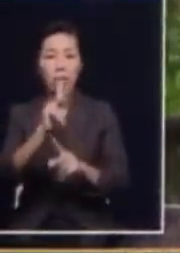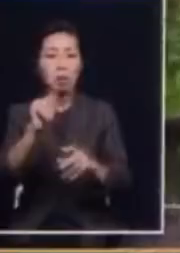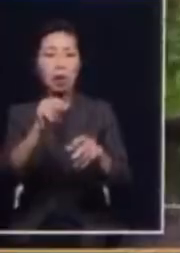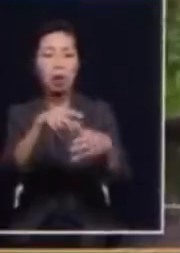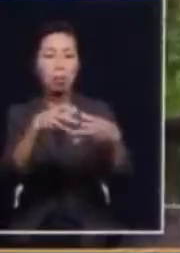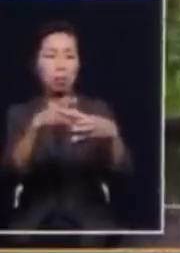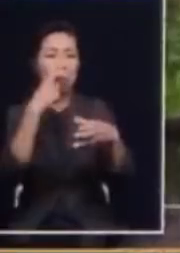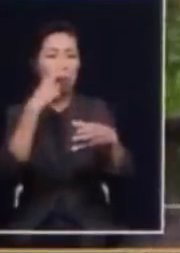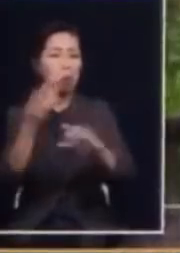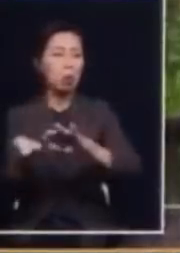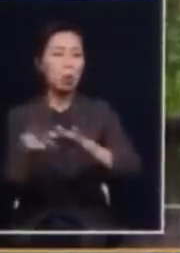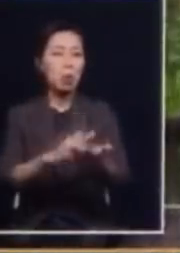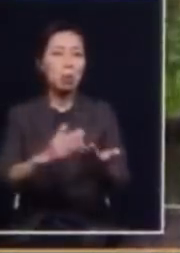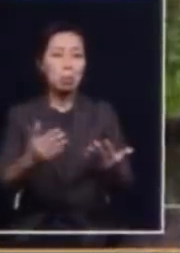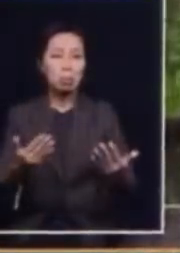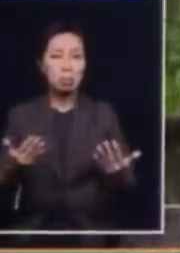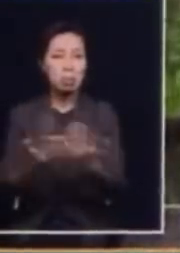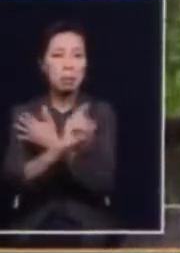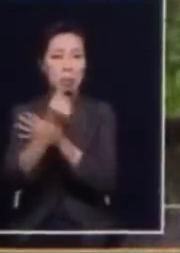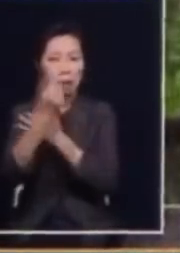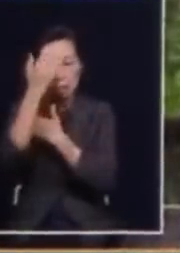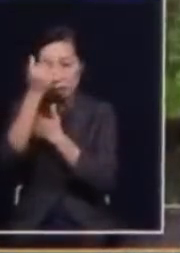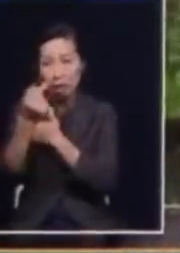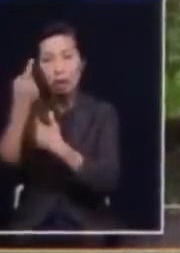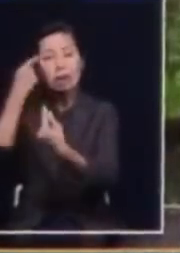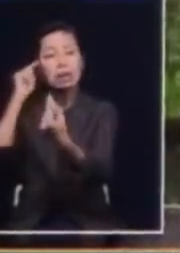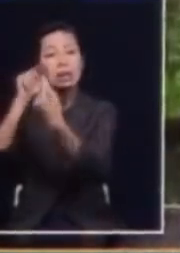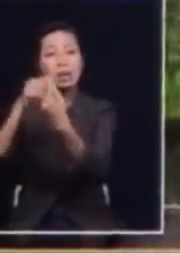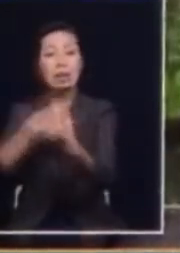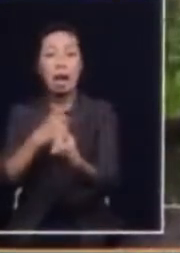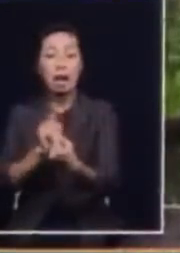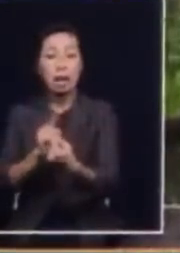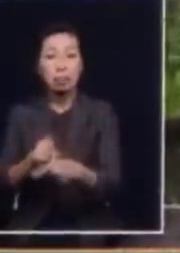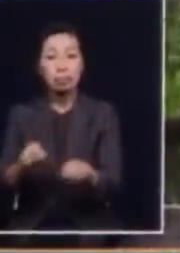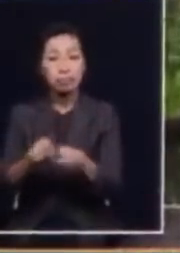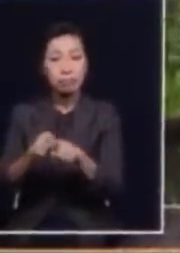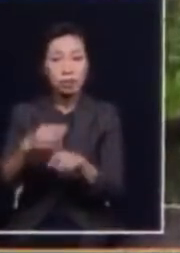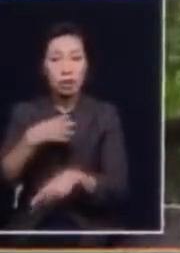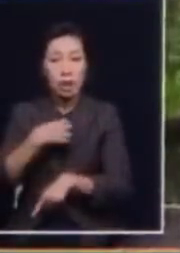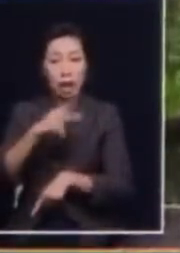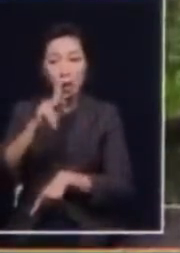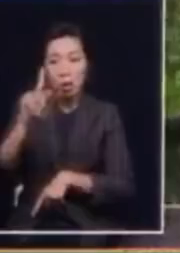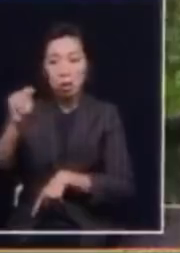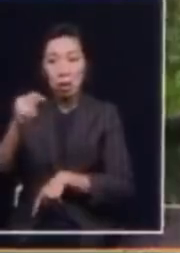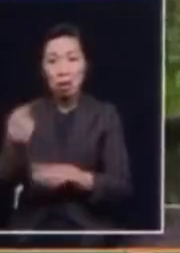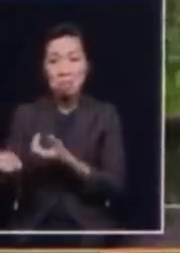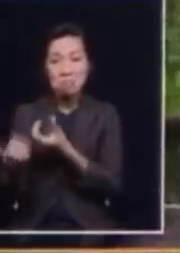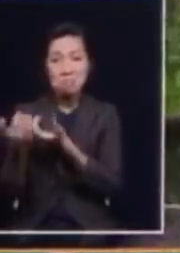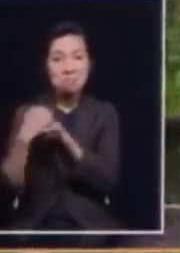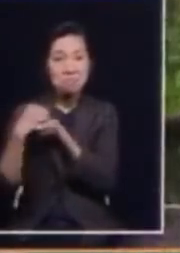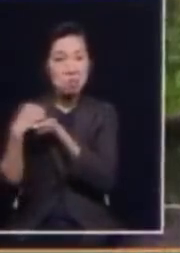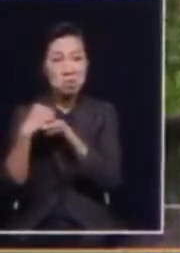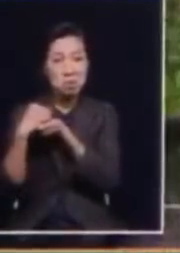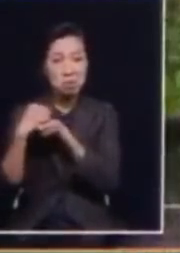ตซีโร่อ่ะคุณหวังอะไรอ่ะคุณหวังจะเอากกต.เป็นคนของคุณใช่ไหม